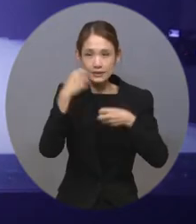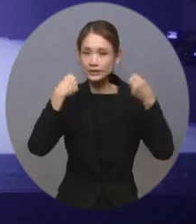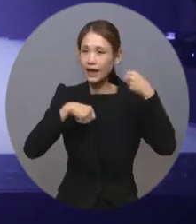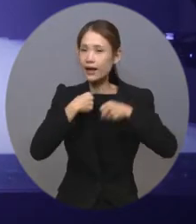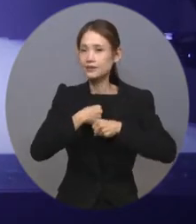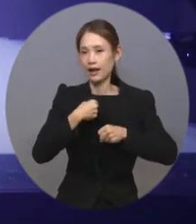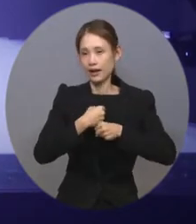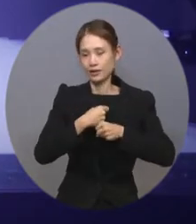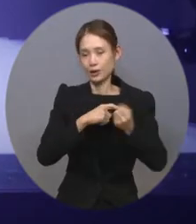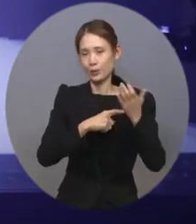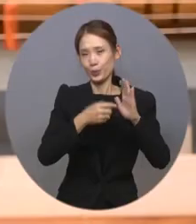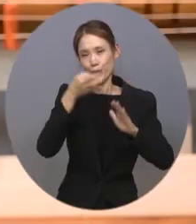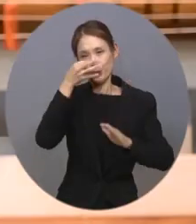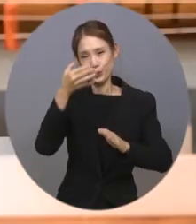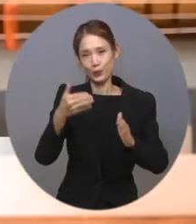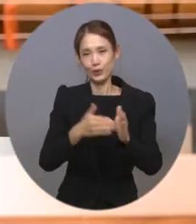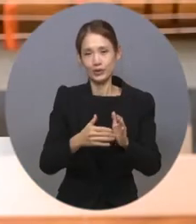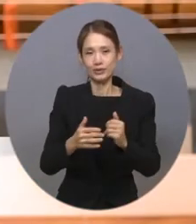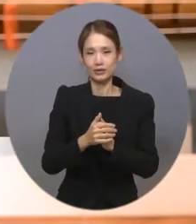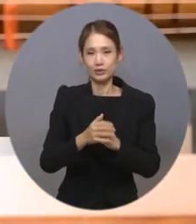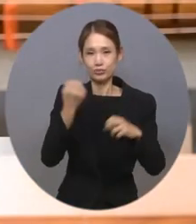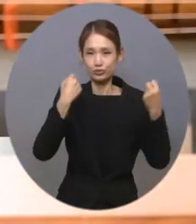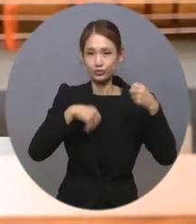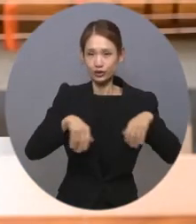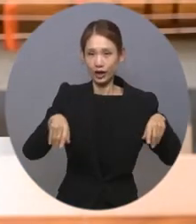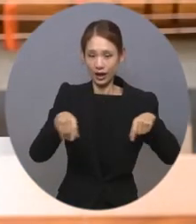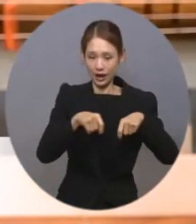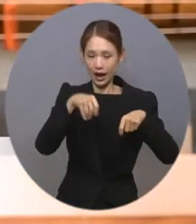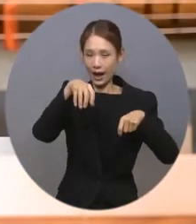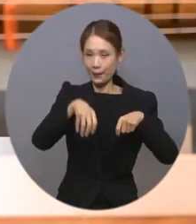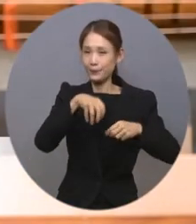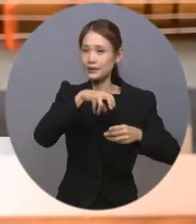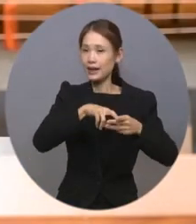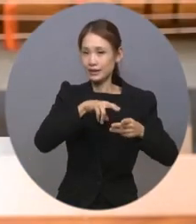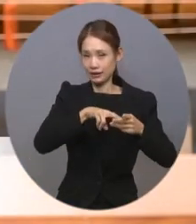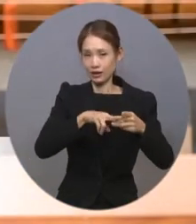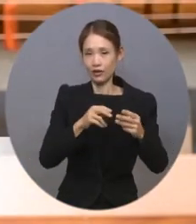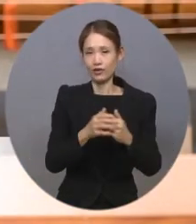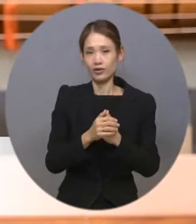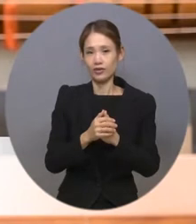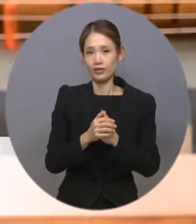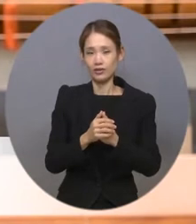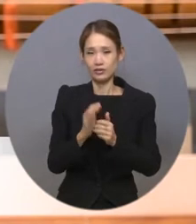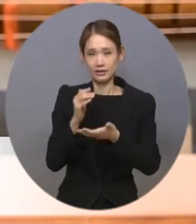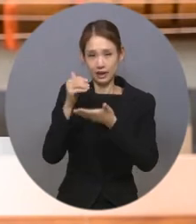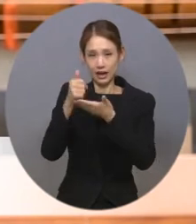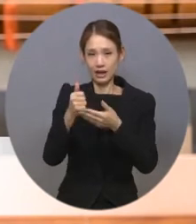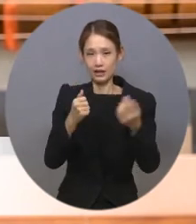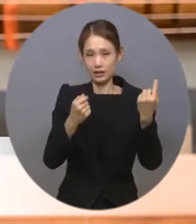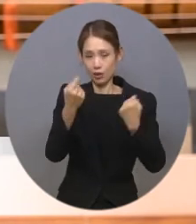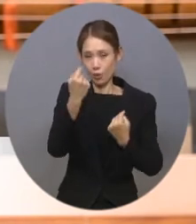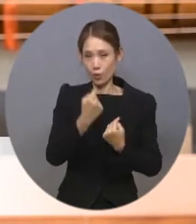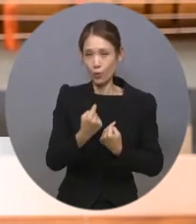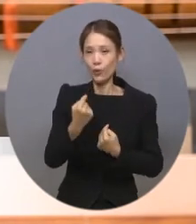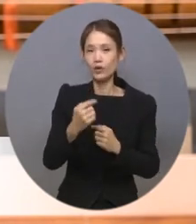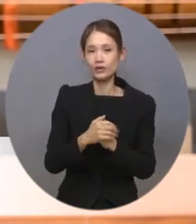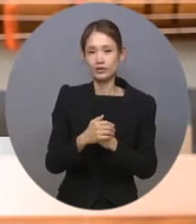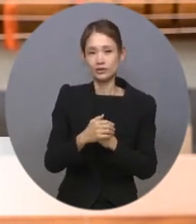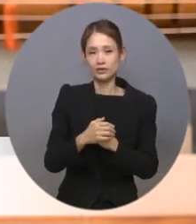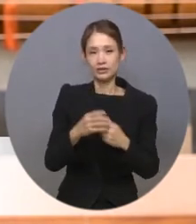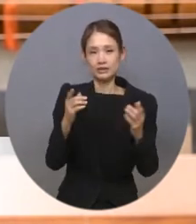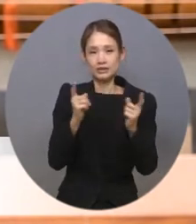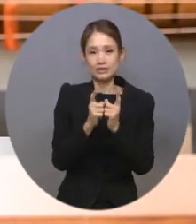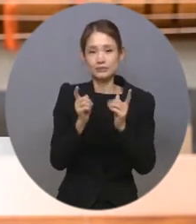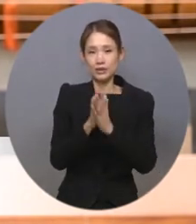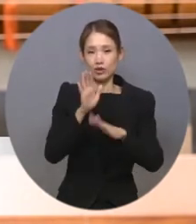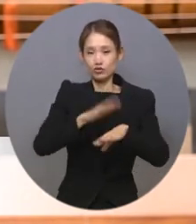춤사위로 표현했습니다. 무대 센터, 무대 앞쪽 센터에 우리 저 장인분들께서 수작업을